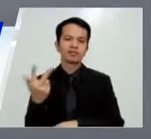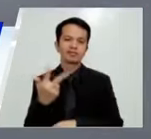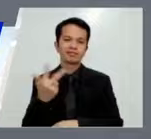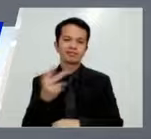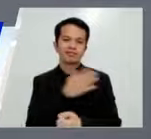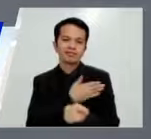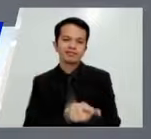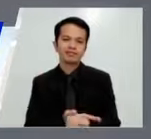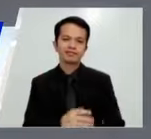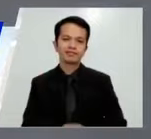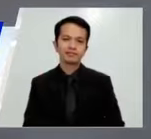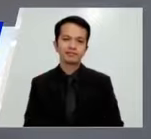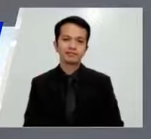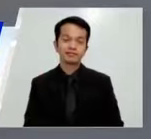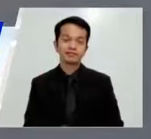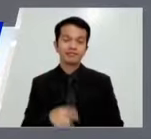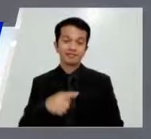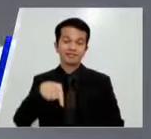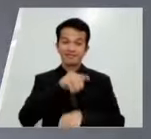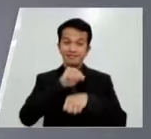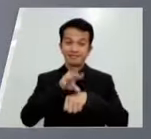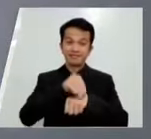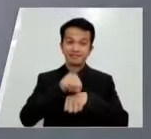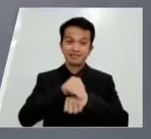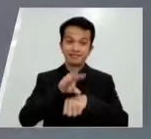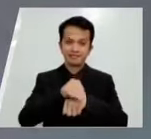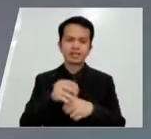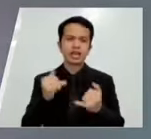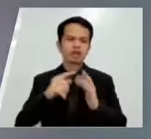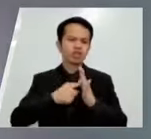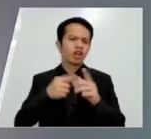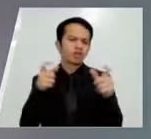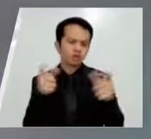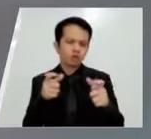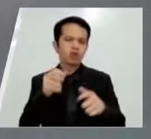Kaya na mag-asawa, start small kung gustong mag-ipon.